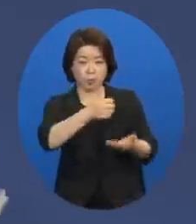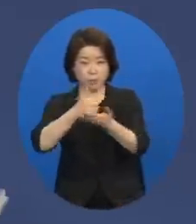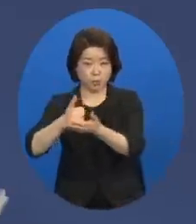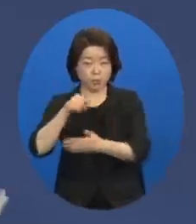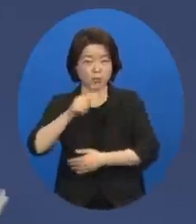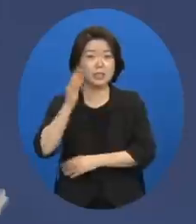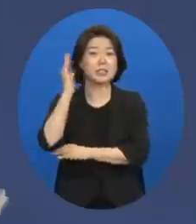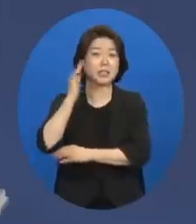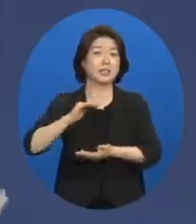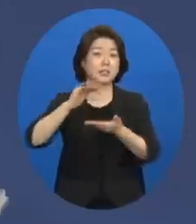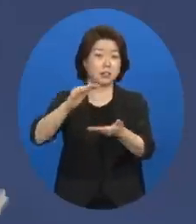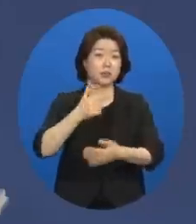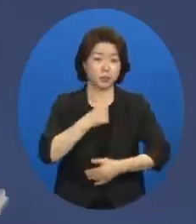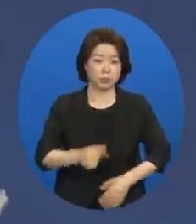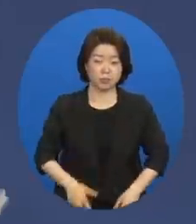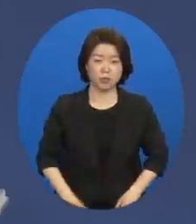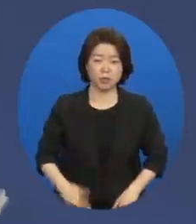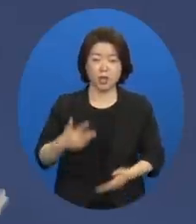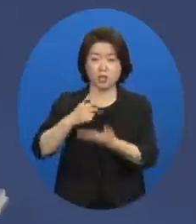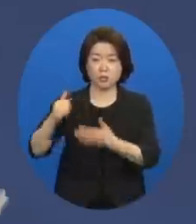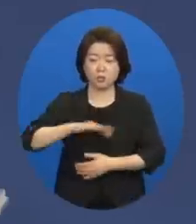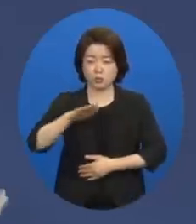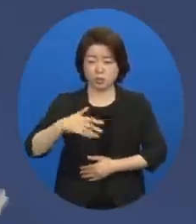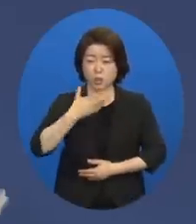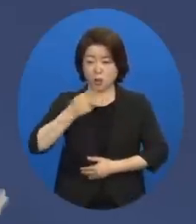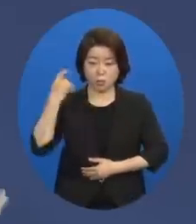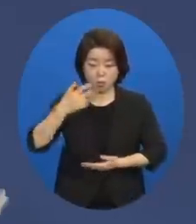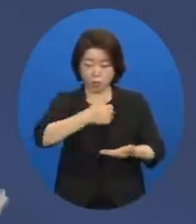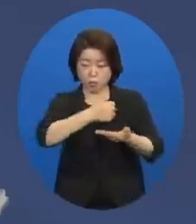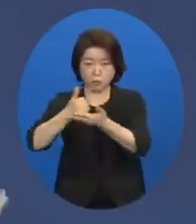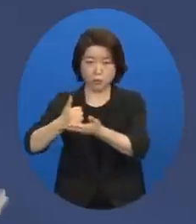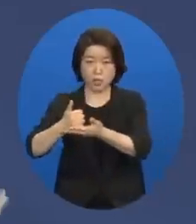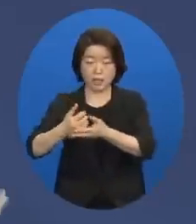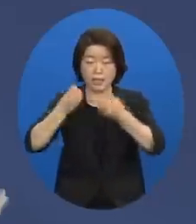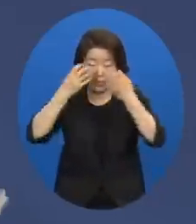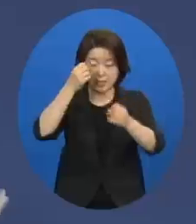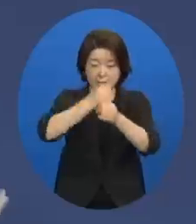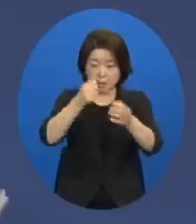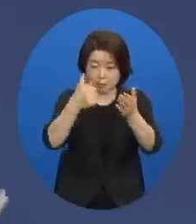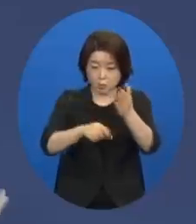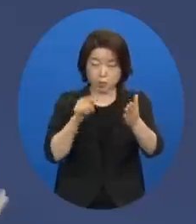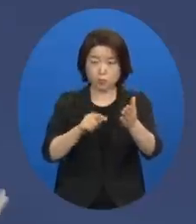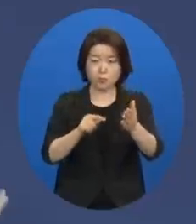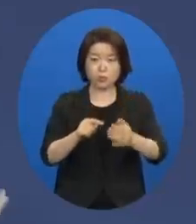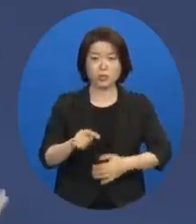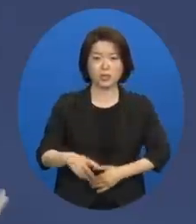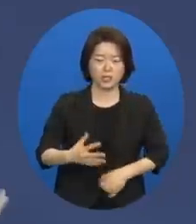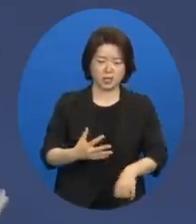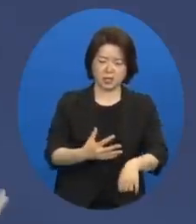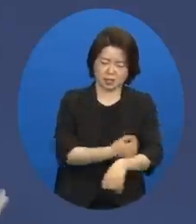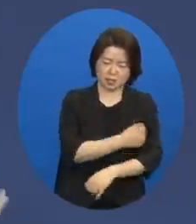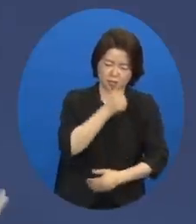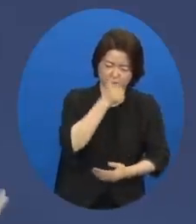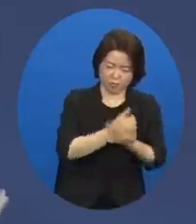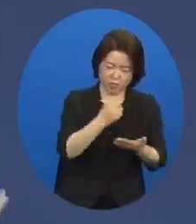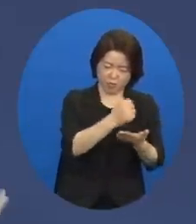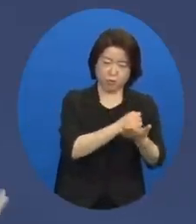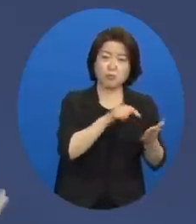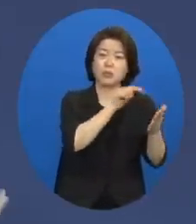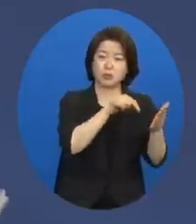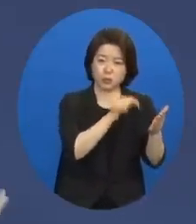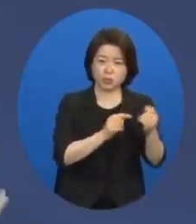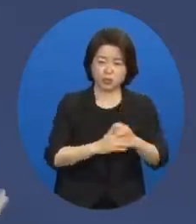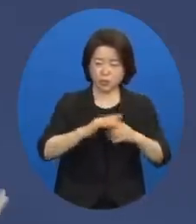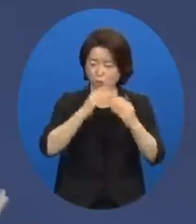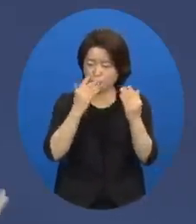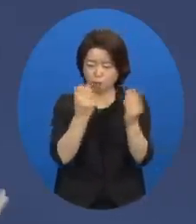얘기하려고 하는 겁니다. 주님이 우리에게 복음으로 초대하시는 새 피조물이라는 말은 이 끔찍한 죄의 운명에서